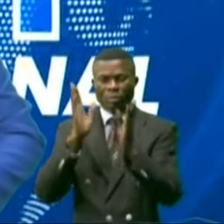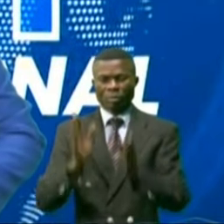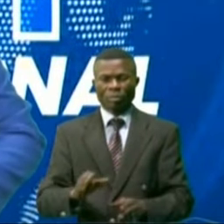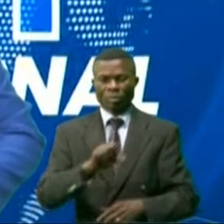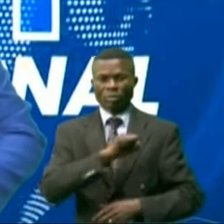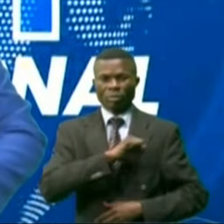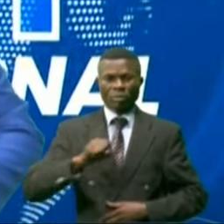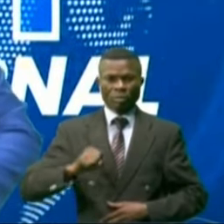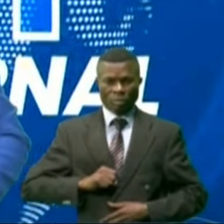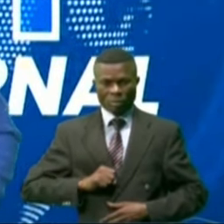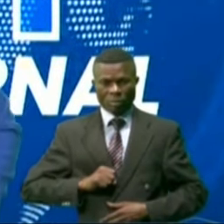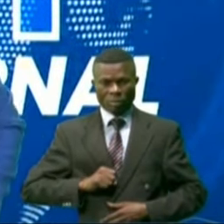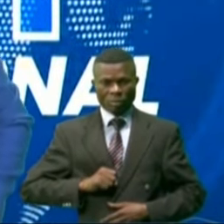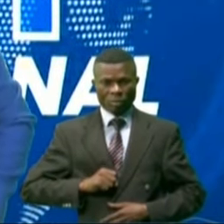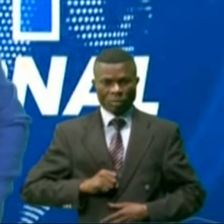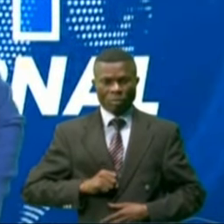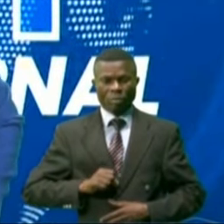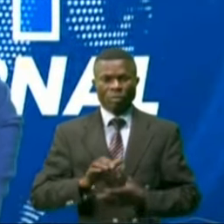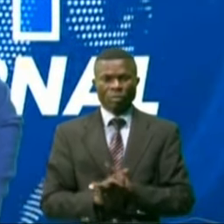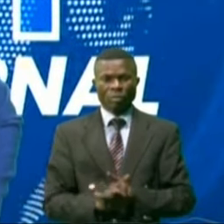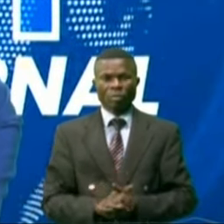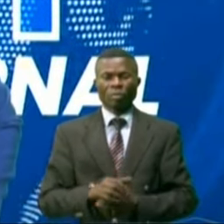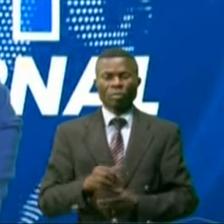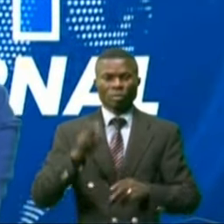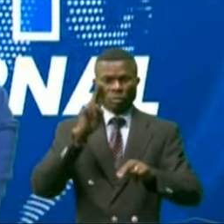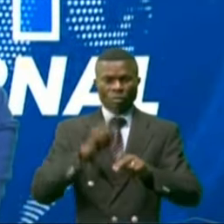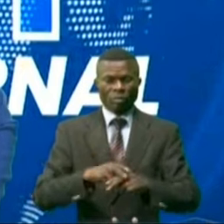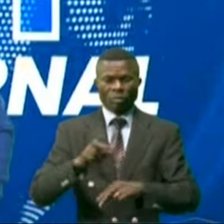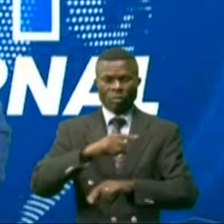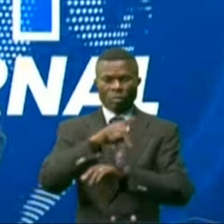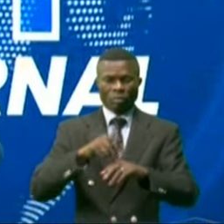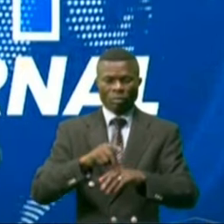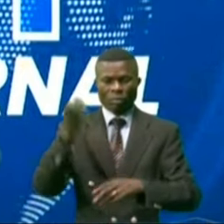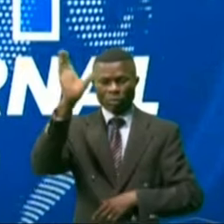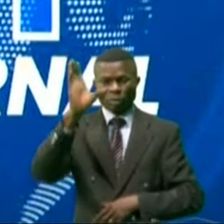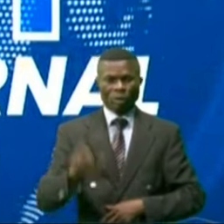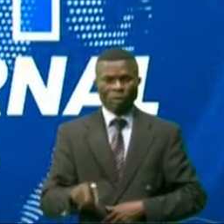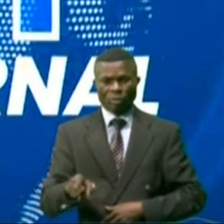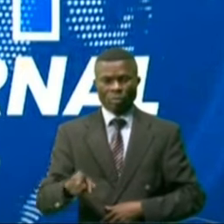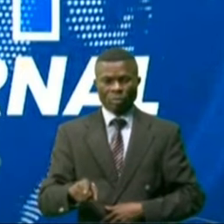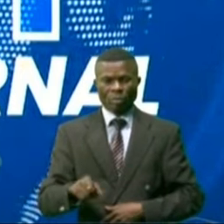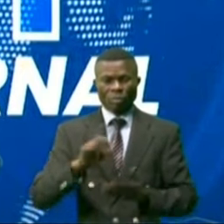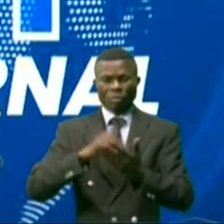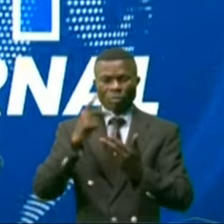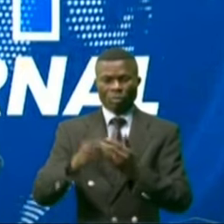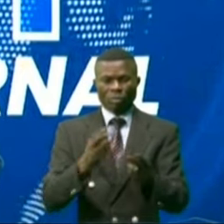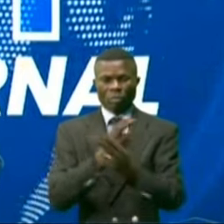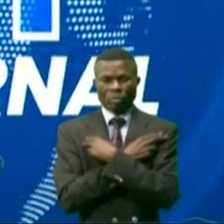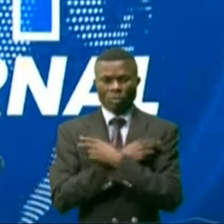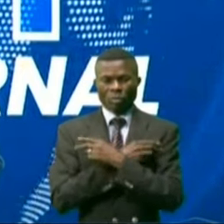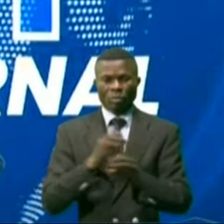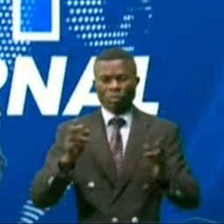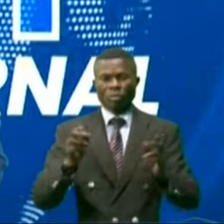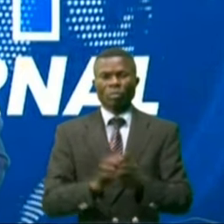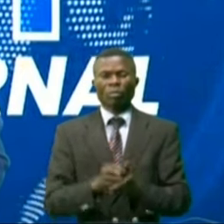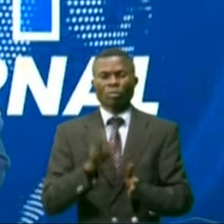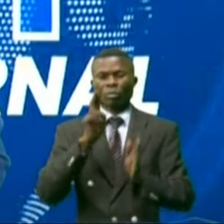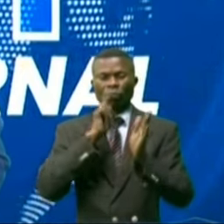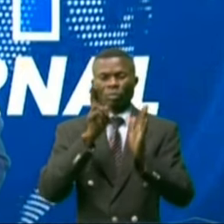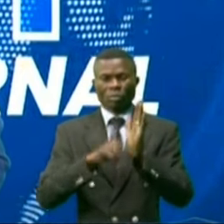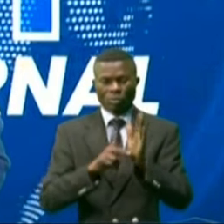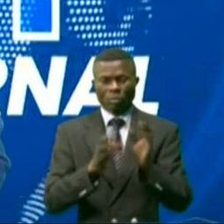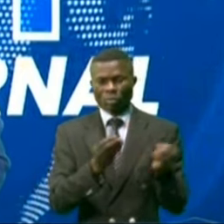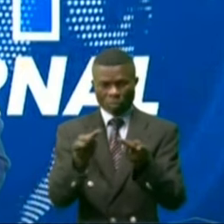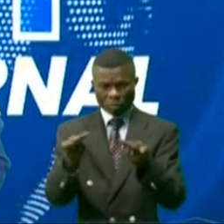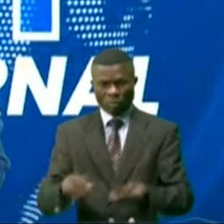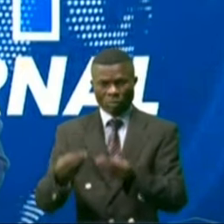Le rapporteur du Sénat, Nefertiti Goudianza, séjourne dans la province du Congo central dans le cadre de ses vacances parlementaires. Sur place, elle a procédé